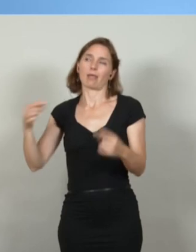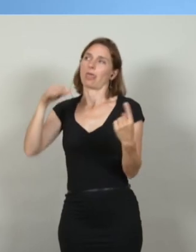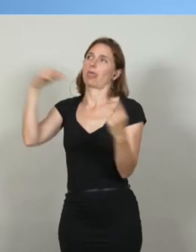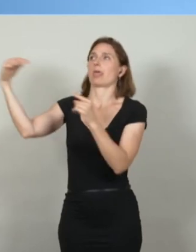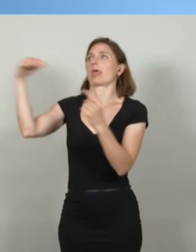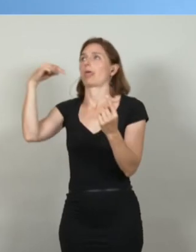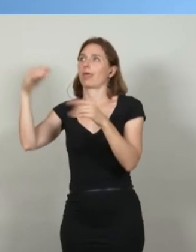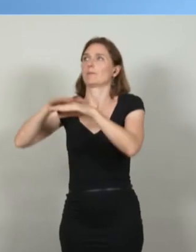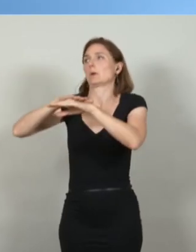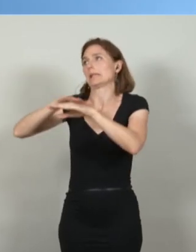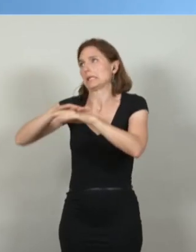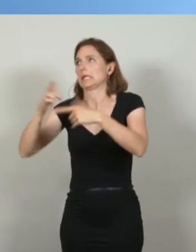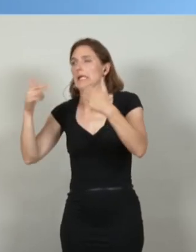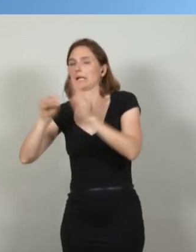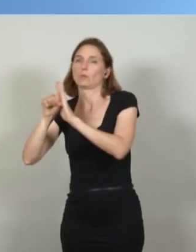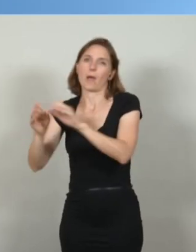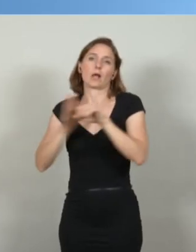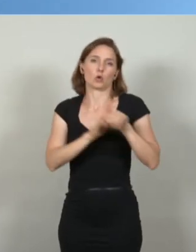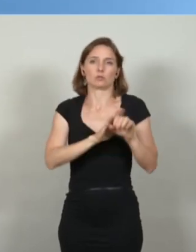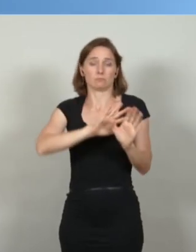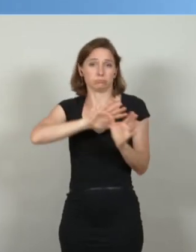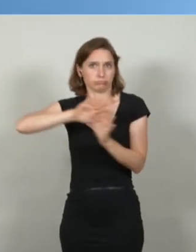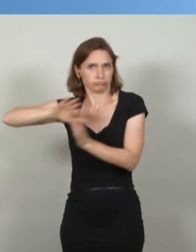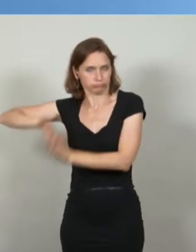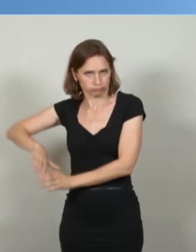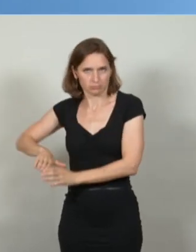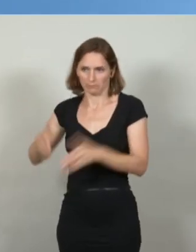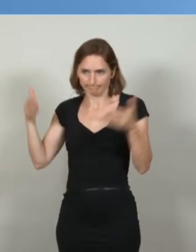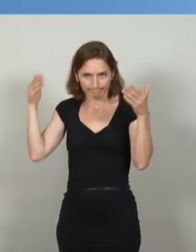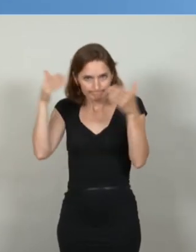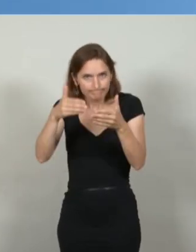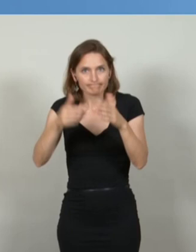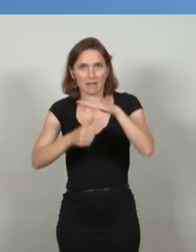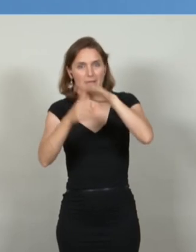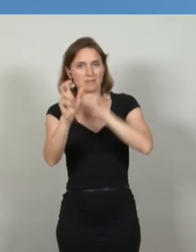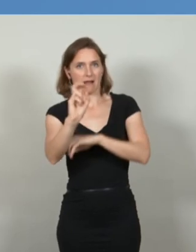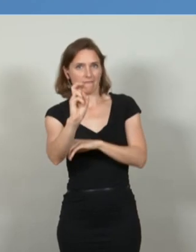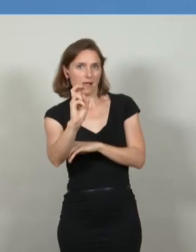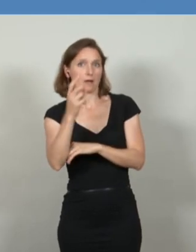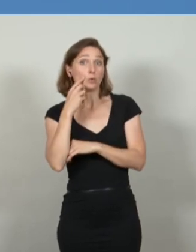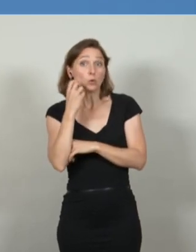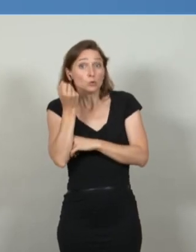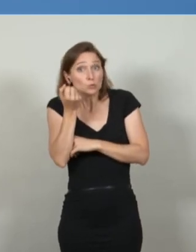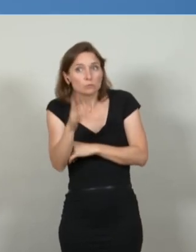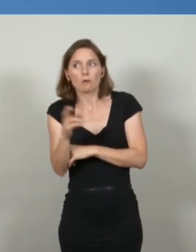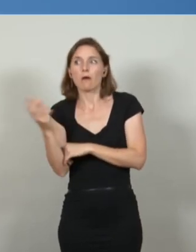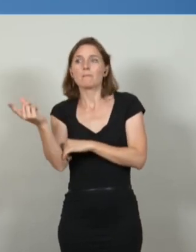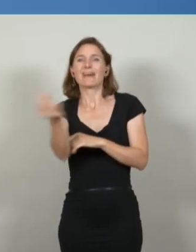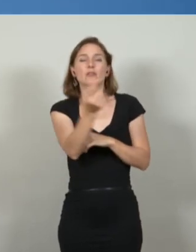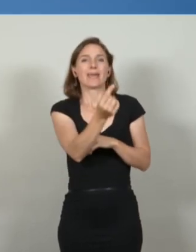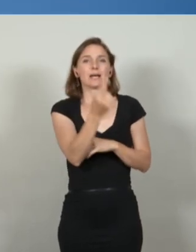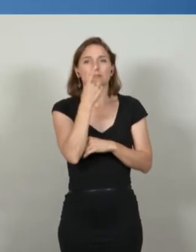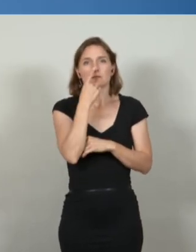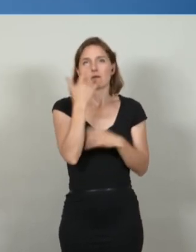capital verte et l'année capitale verte et être sûr que les partenaires n'est pas l'impression de